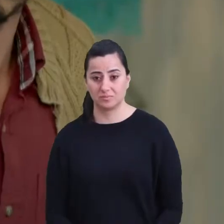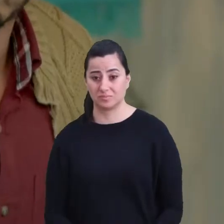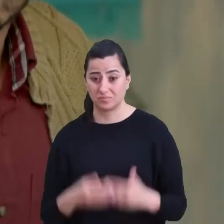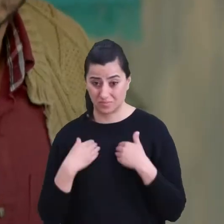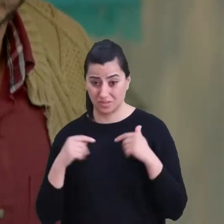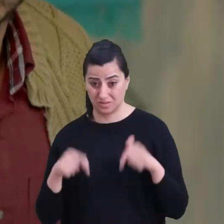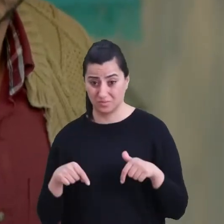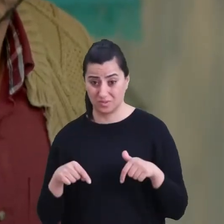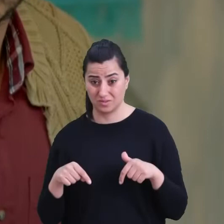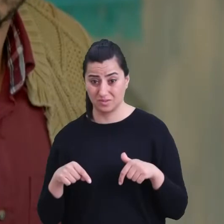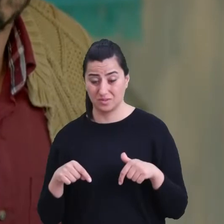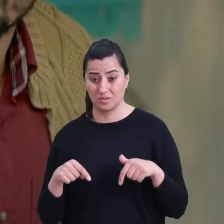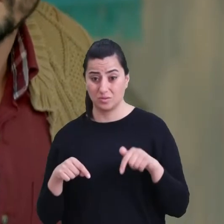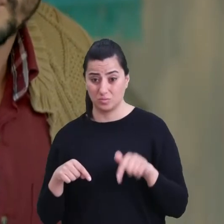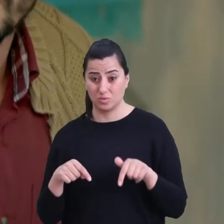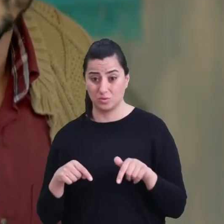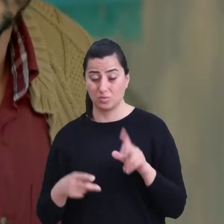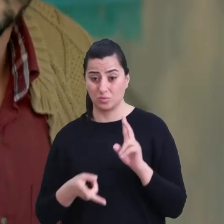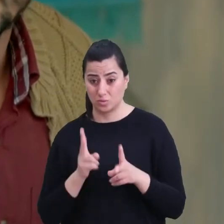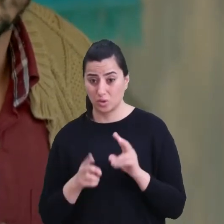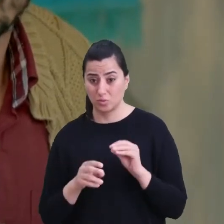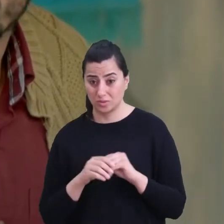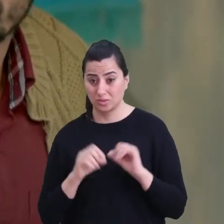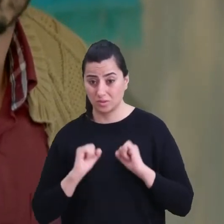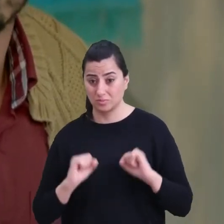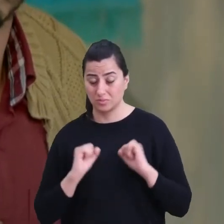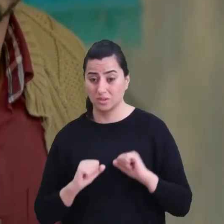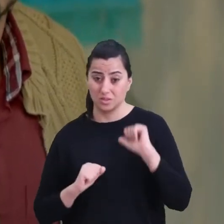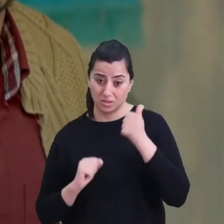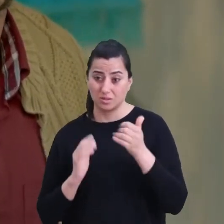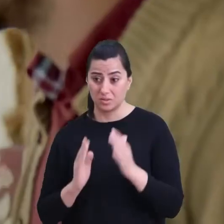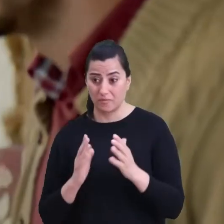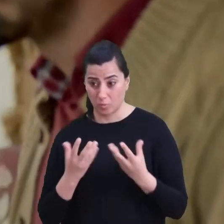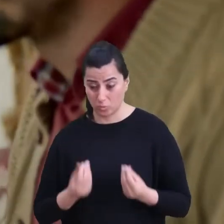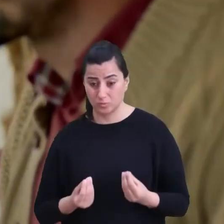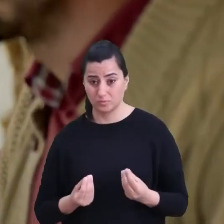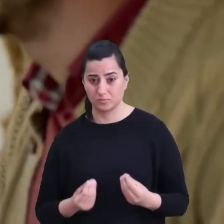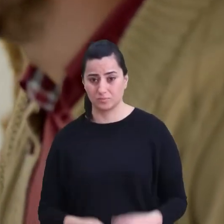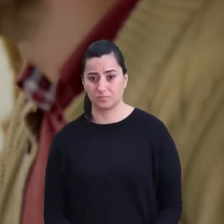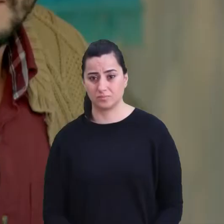Hani biz şimdi bu provalara yarın devam edeceğiz ya.